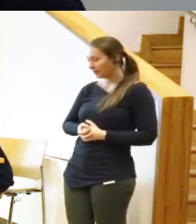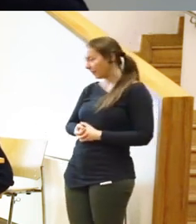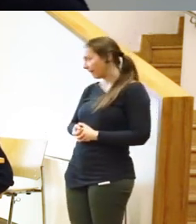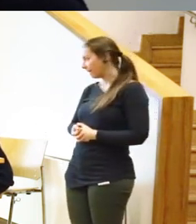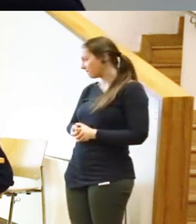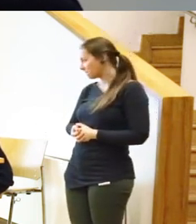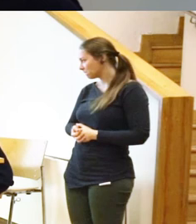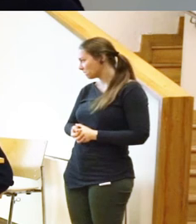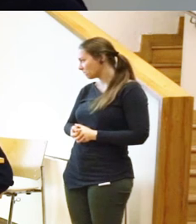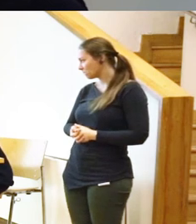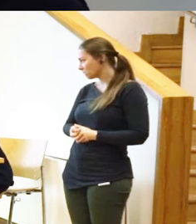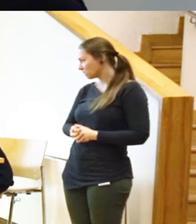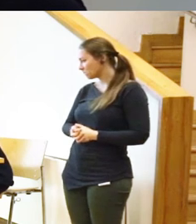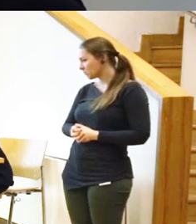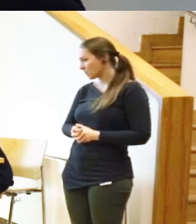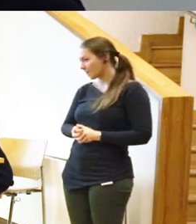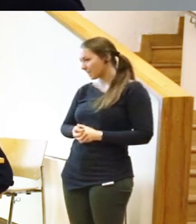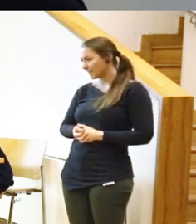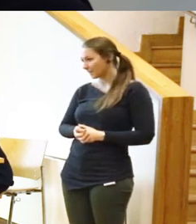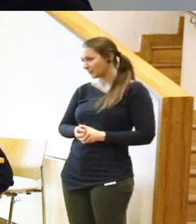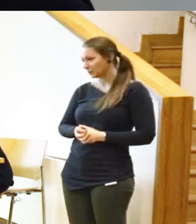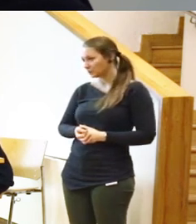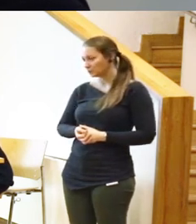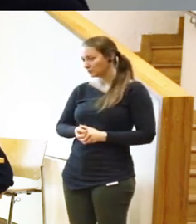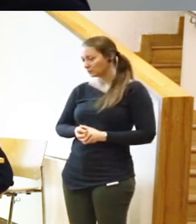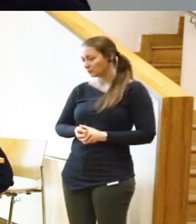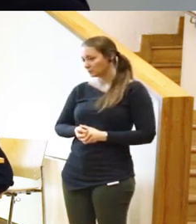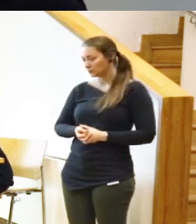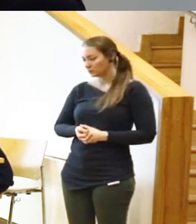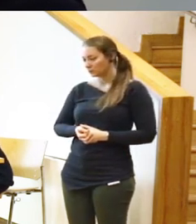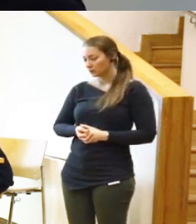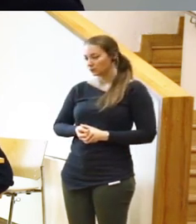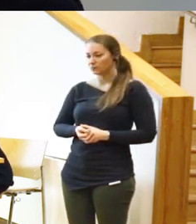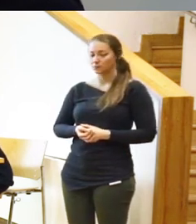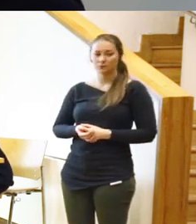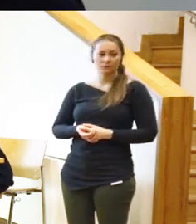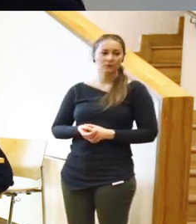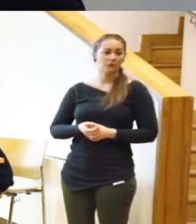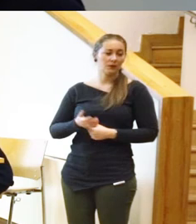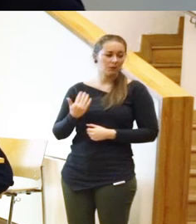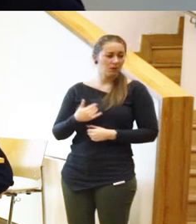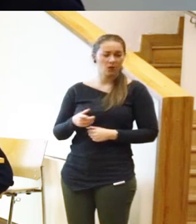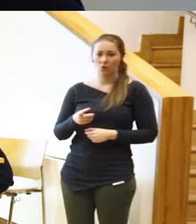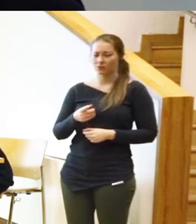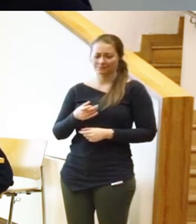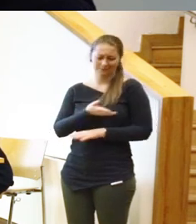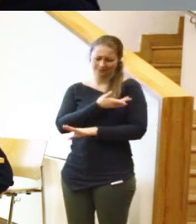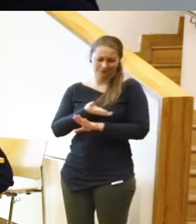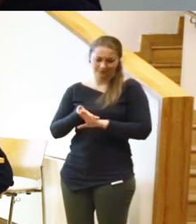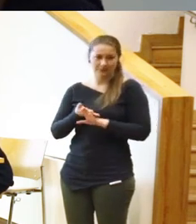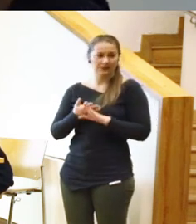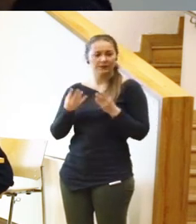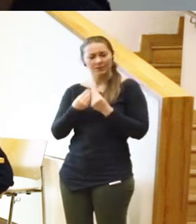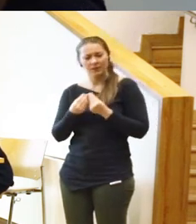Je asi otázka, vlastně celou dobu ještě pořád to, co jsem tady zmiňovala, jsme se bavili tady o nějakých